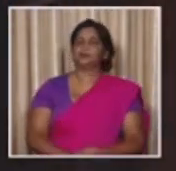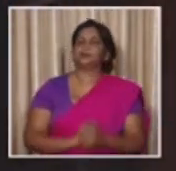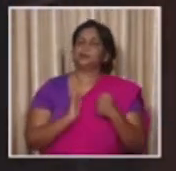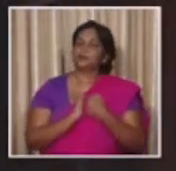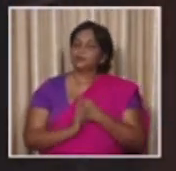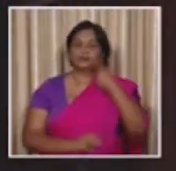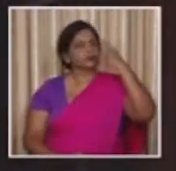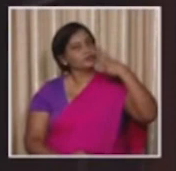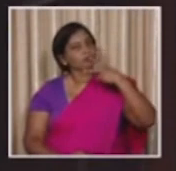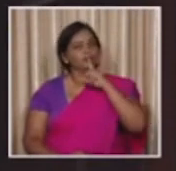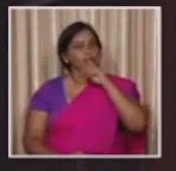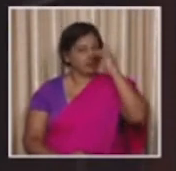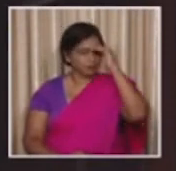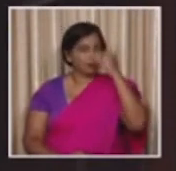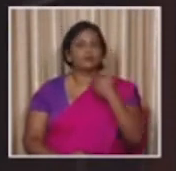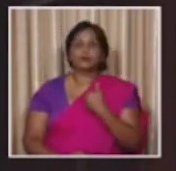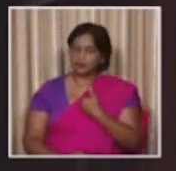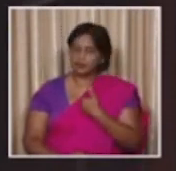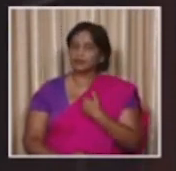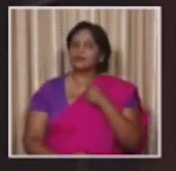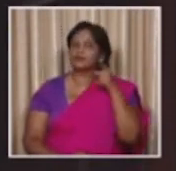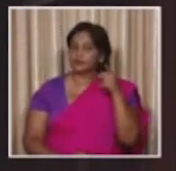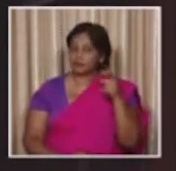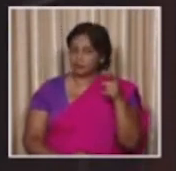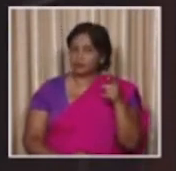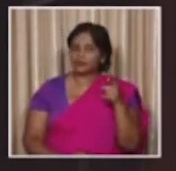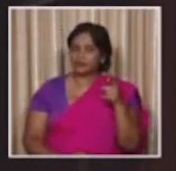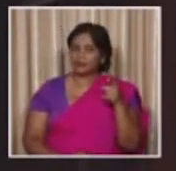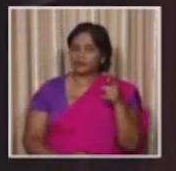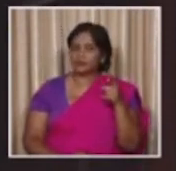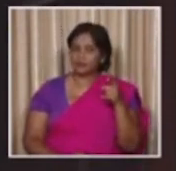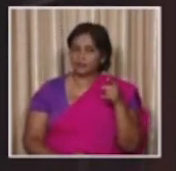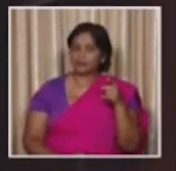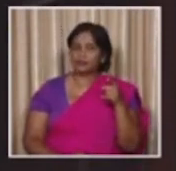නියෝජ්‍ය කතානායකතුමනි මමත් ඔබතුමාගෙන්